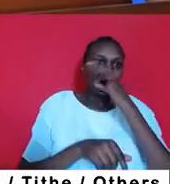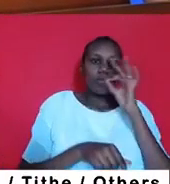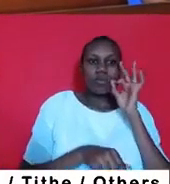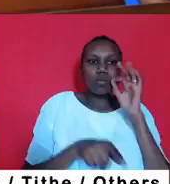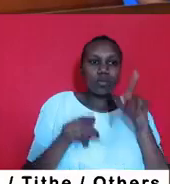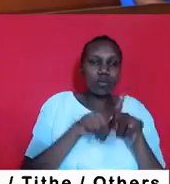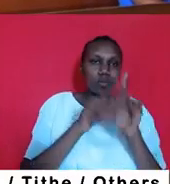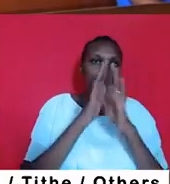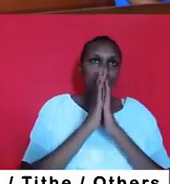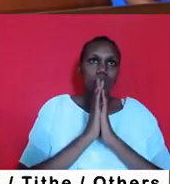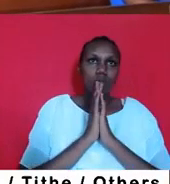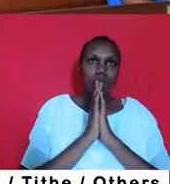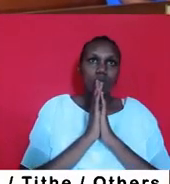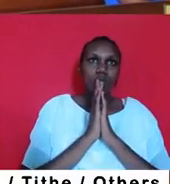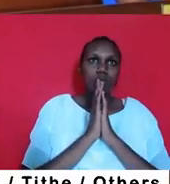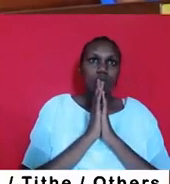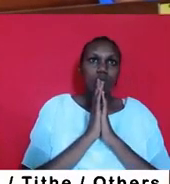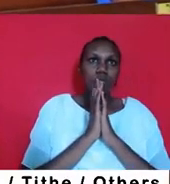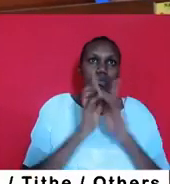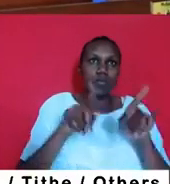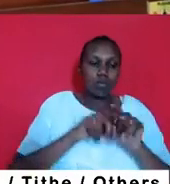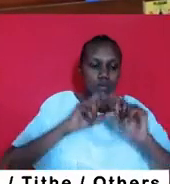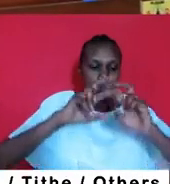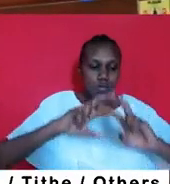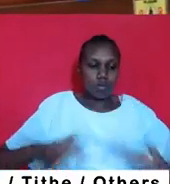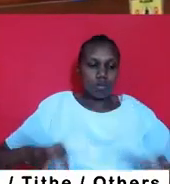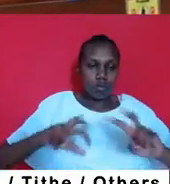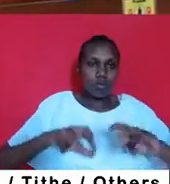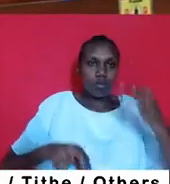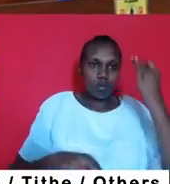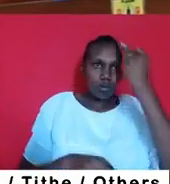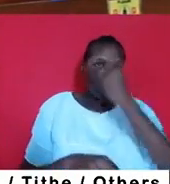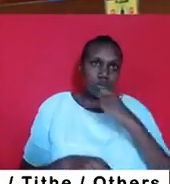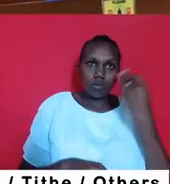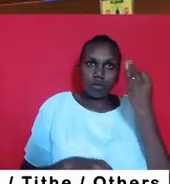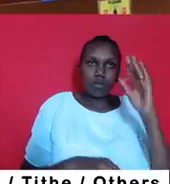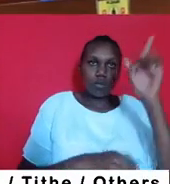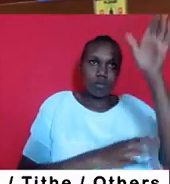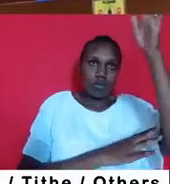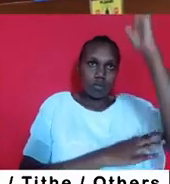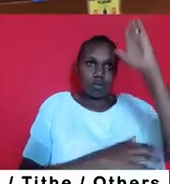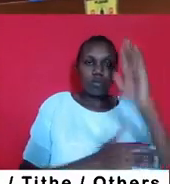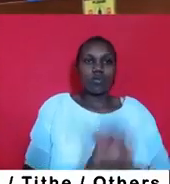na kuomba na kutafuta uso wa Mungu.